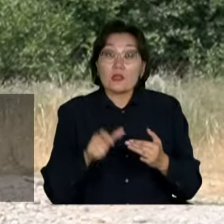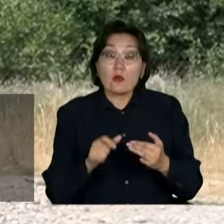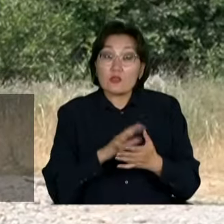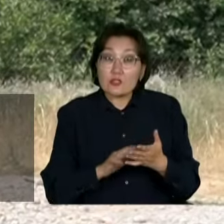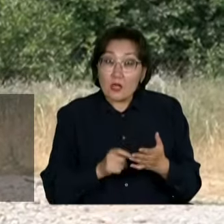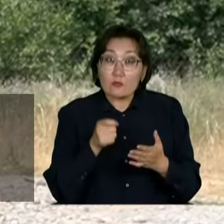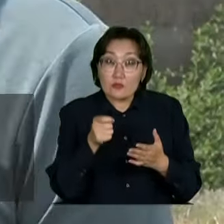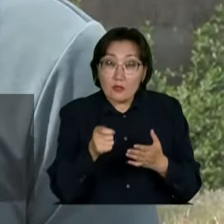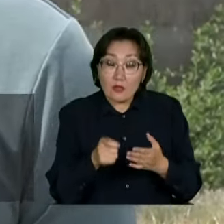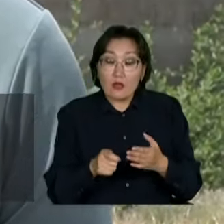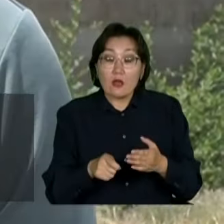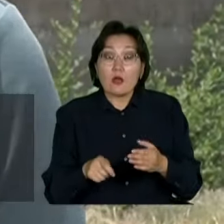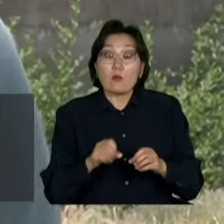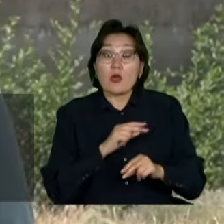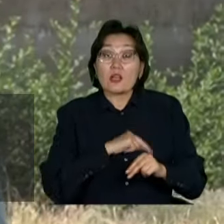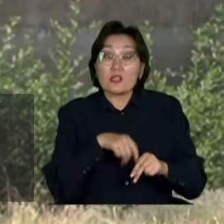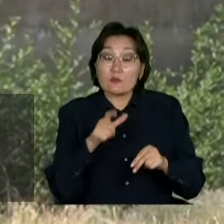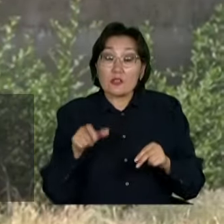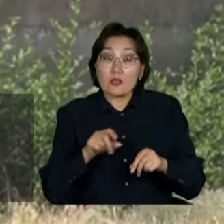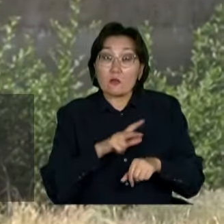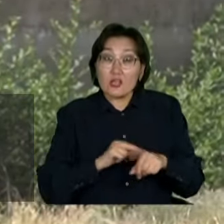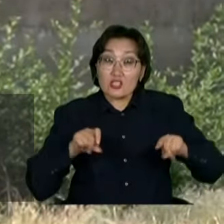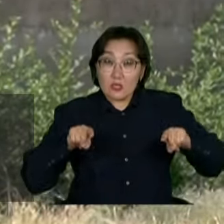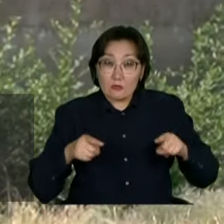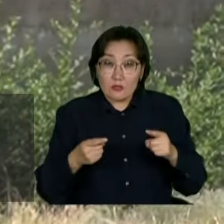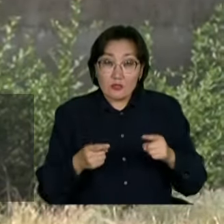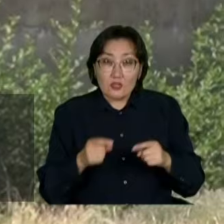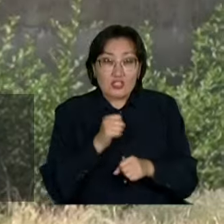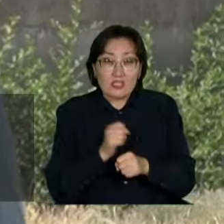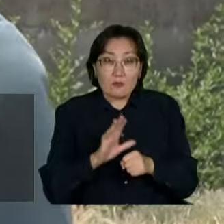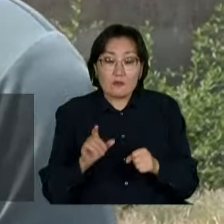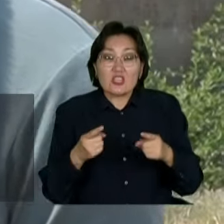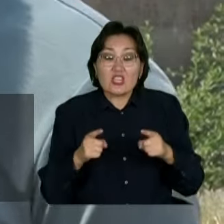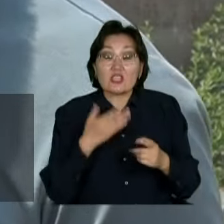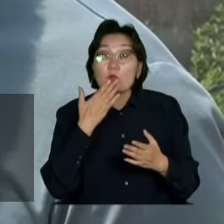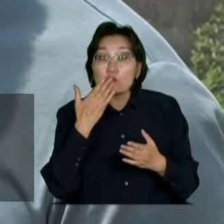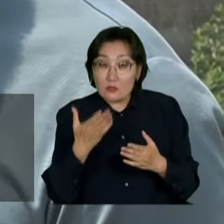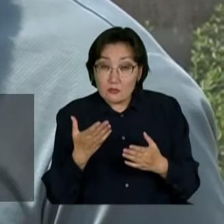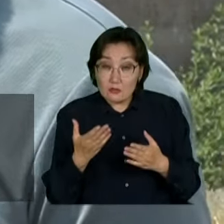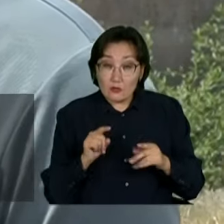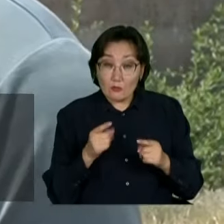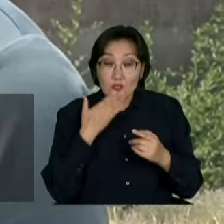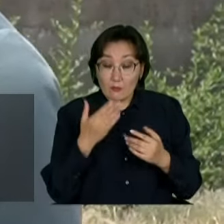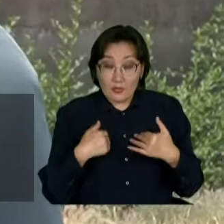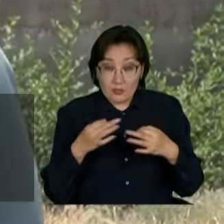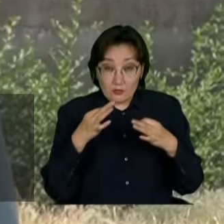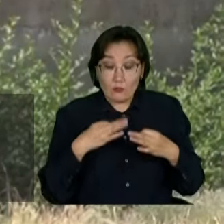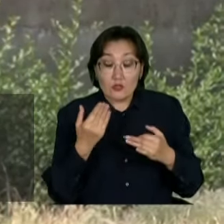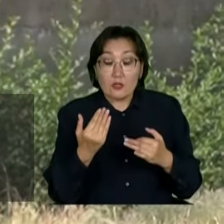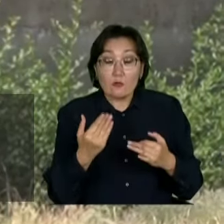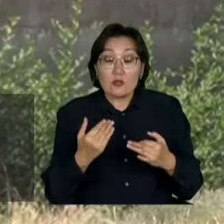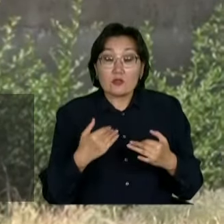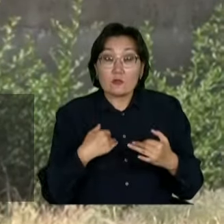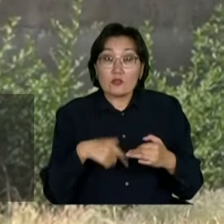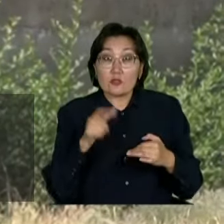бәрін медицинаға қамытқан. Папасына айтқам, істемеймін деген. Неге деген? Неге деген? Неге дегенде мен айттым, сен балдарың осындай,